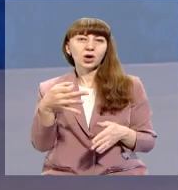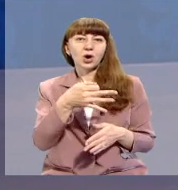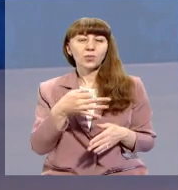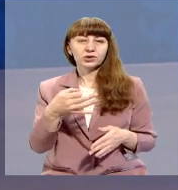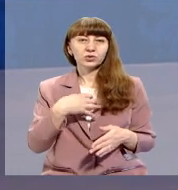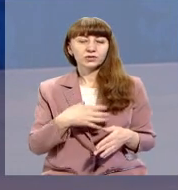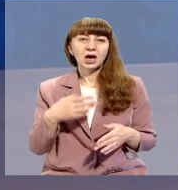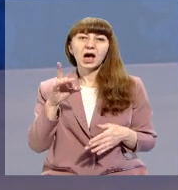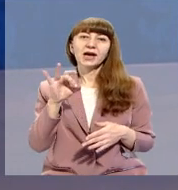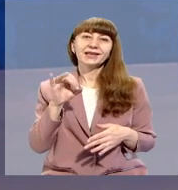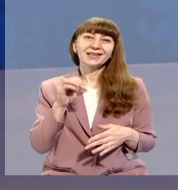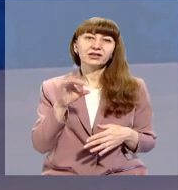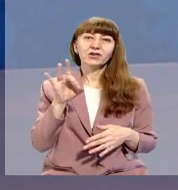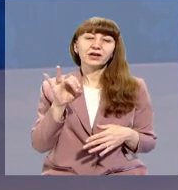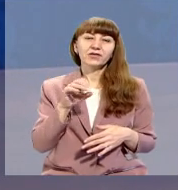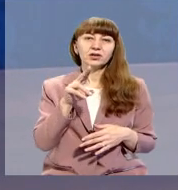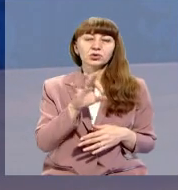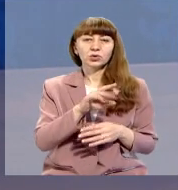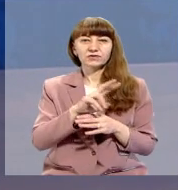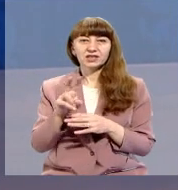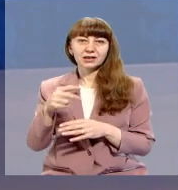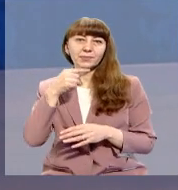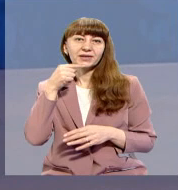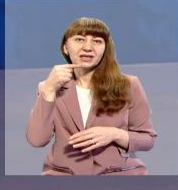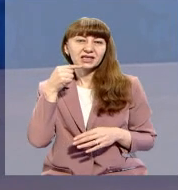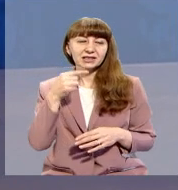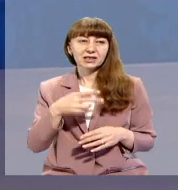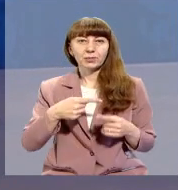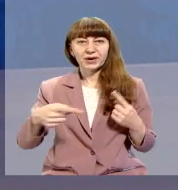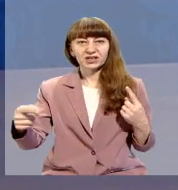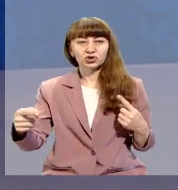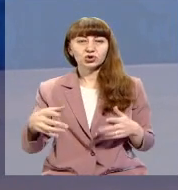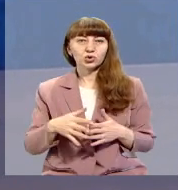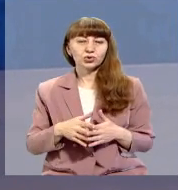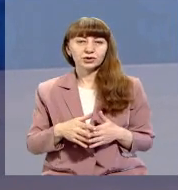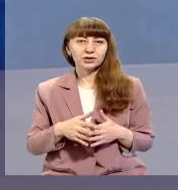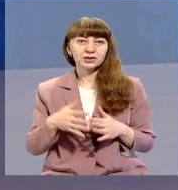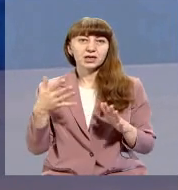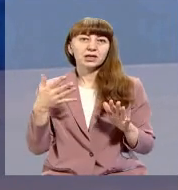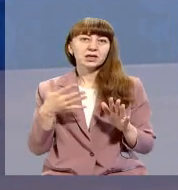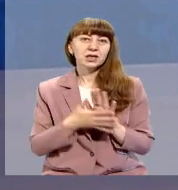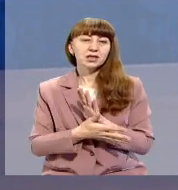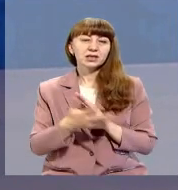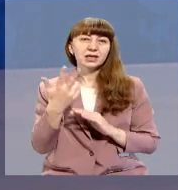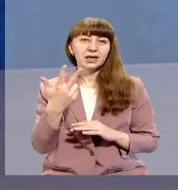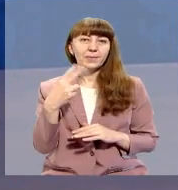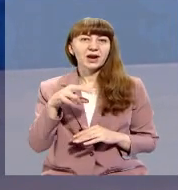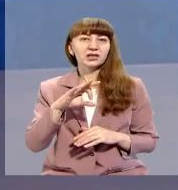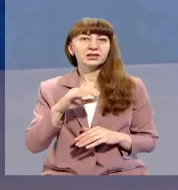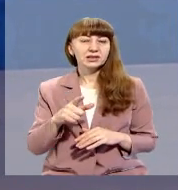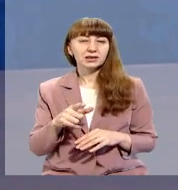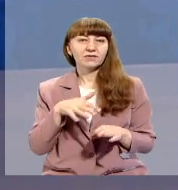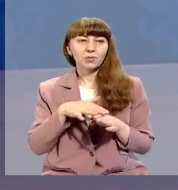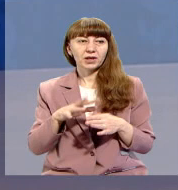варваринская граница области с выходом на Российскую Федерацию общей протяжённость общей стоимостью 3 млрд тенге